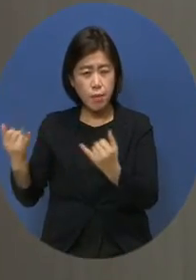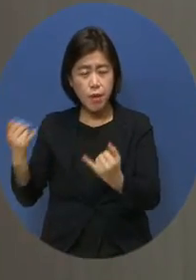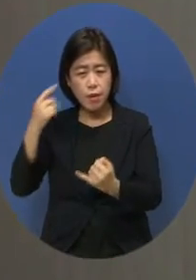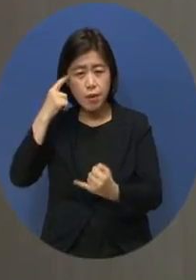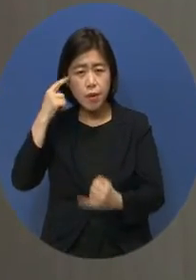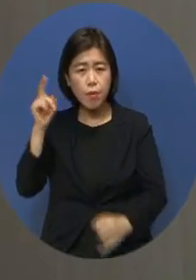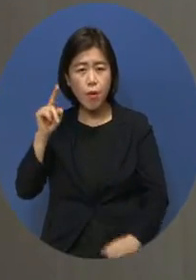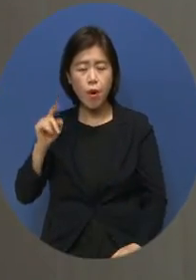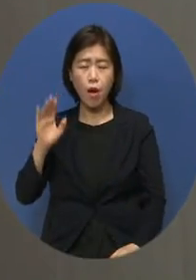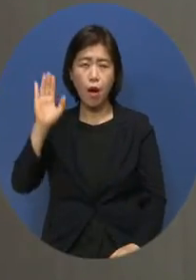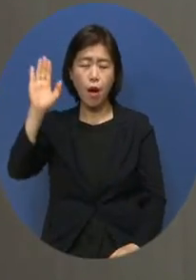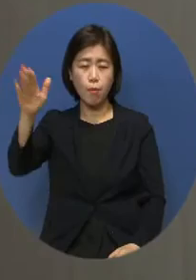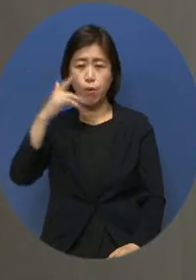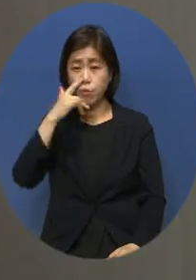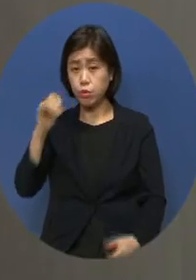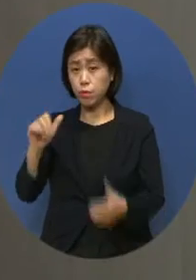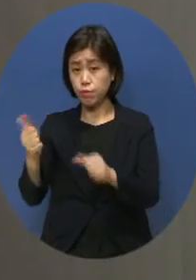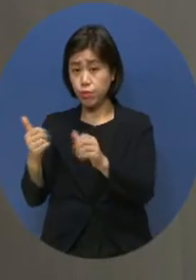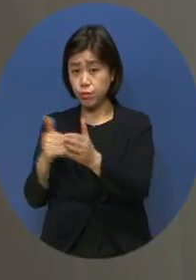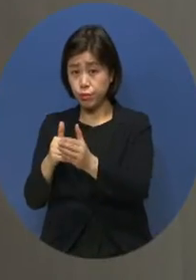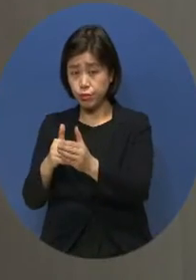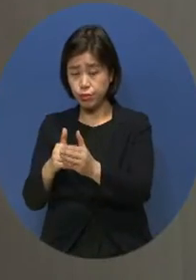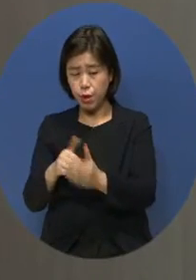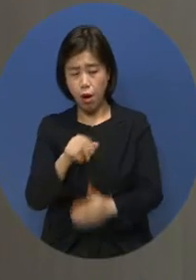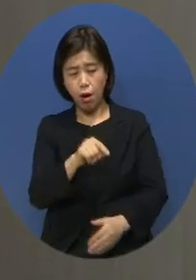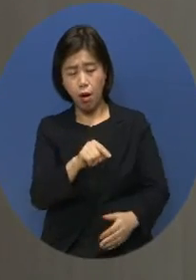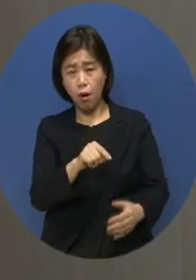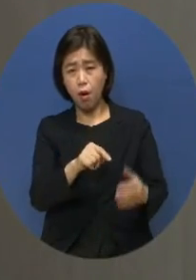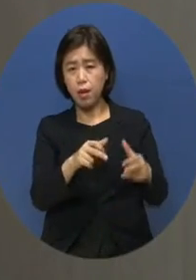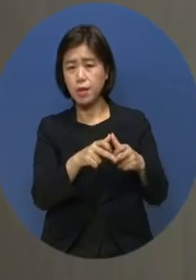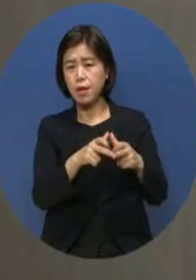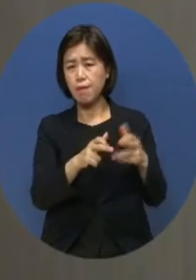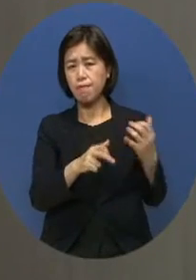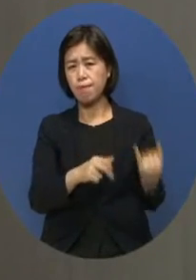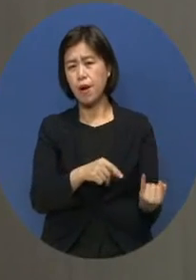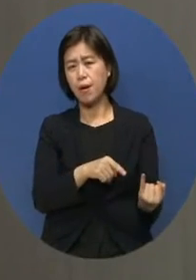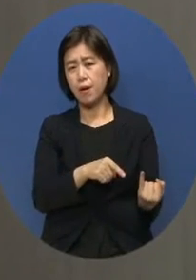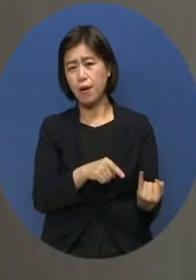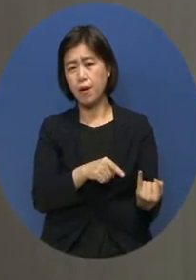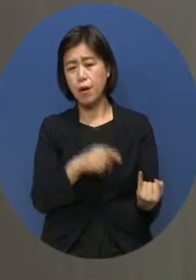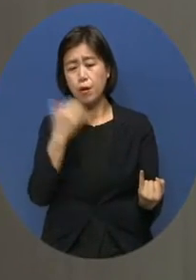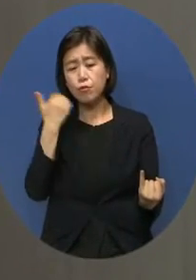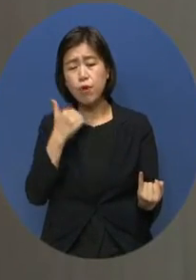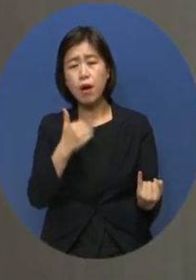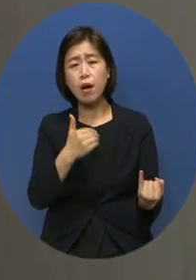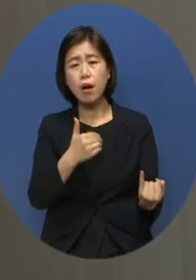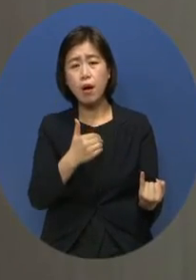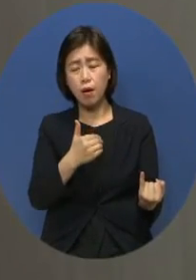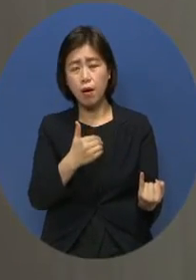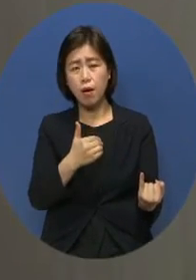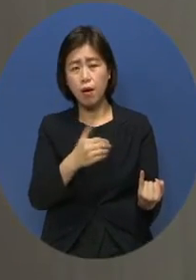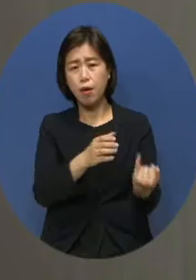장애 형제자매를 책임져야 할 것이다 라고 하는 숙명 같은 것들을 아주 어릴 때부터 사실 느끼거든요. 저도